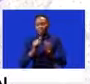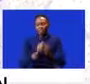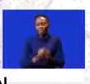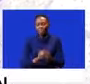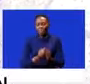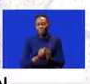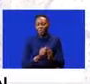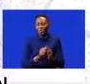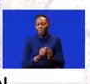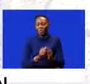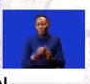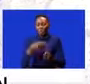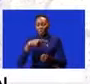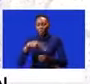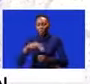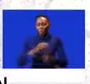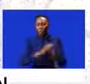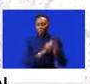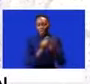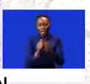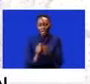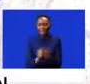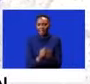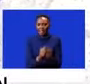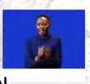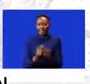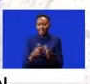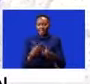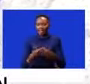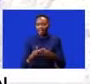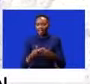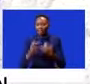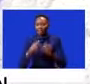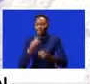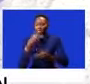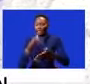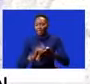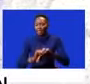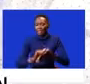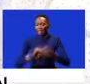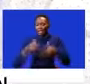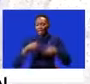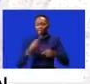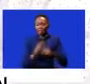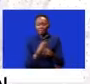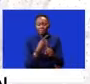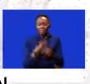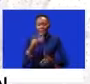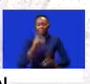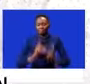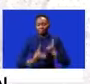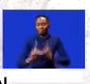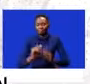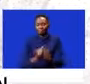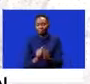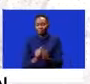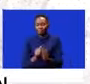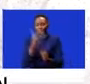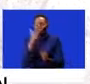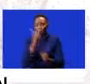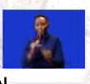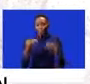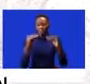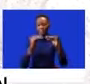achiel. Ka ok kamano, dwaher wacho ni nitiere tuke mopogore opogore. Gimomiyo waromo kawuono en